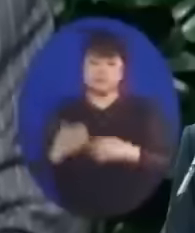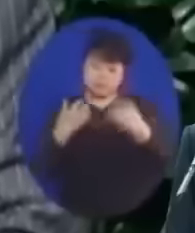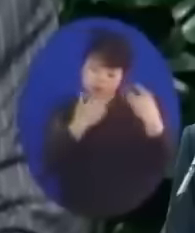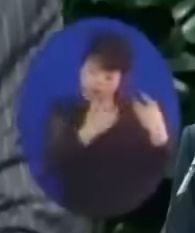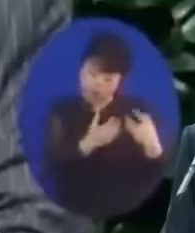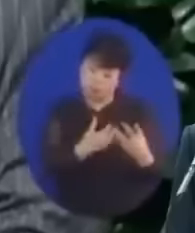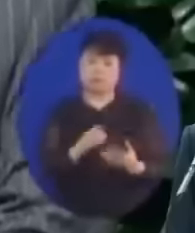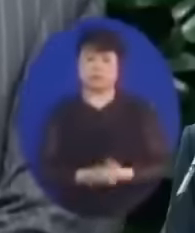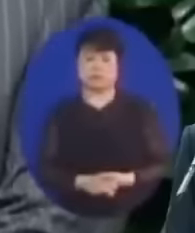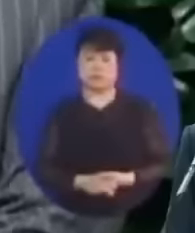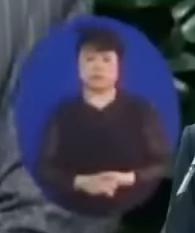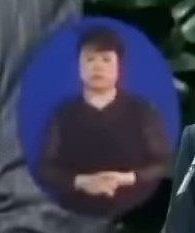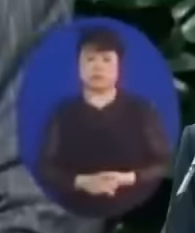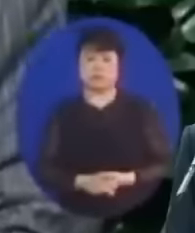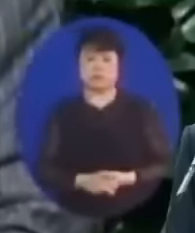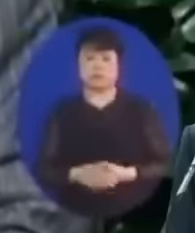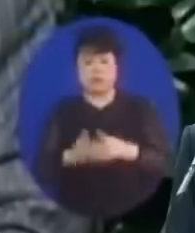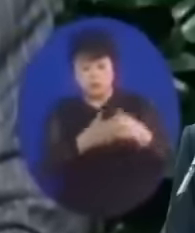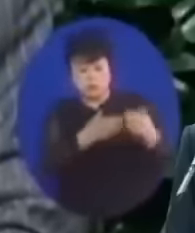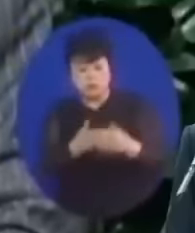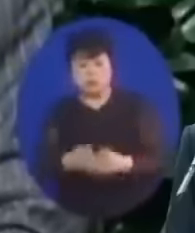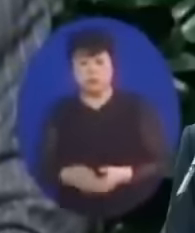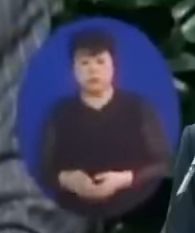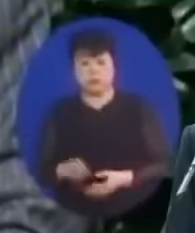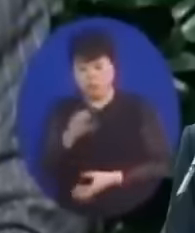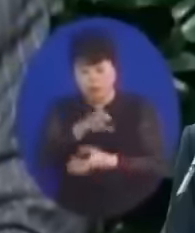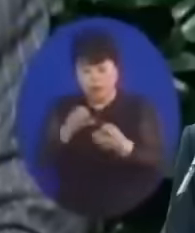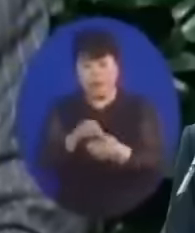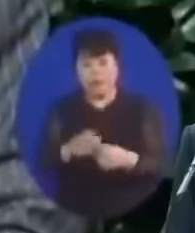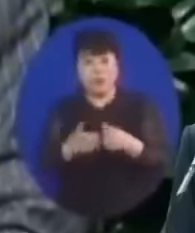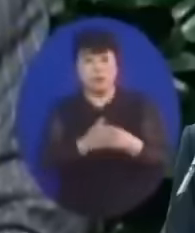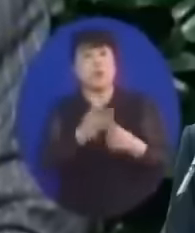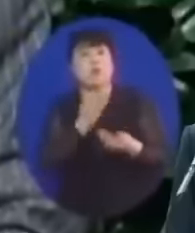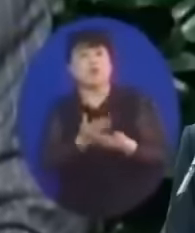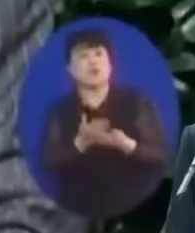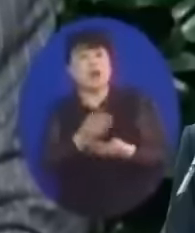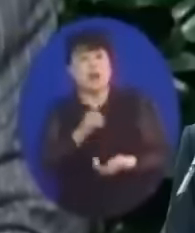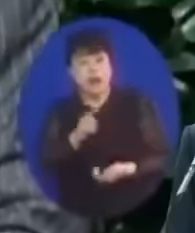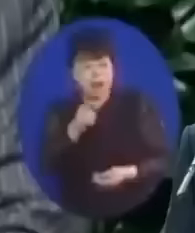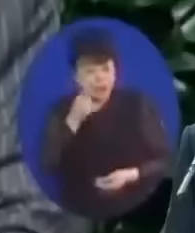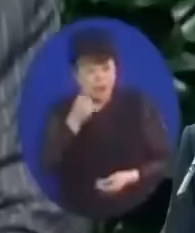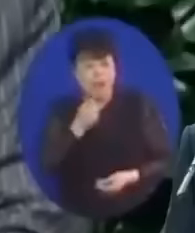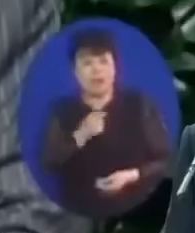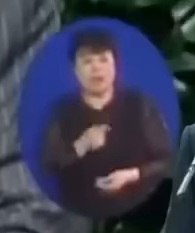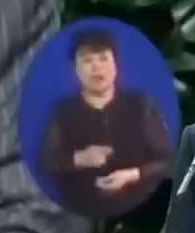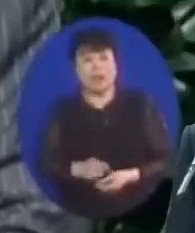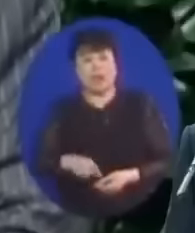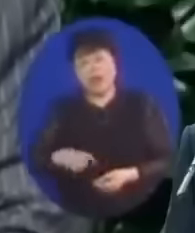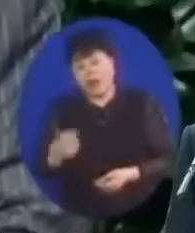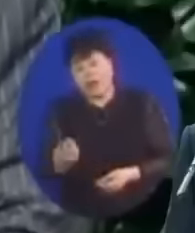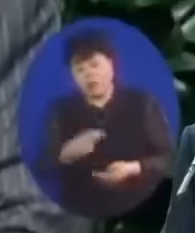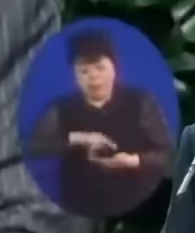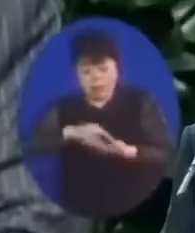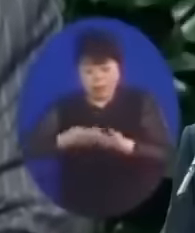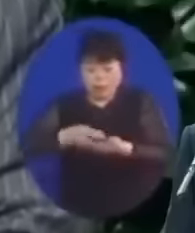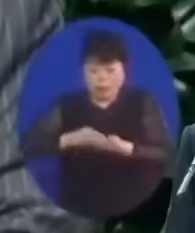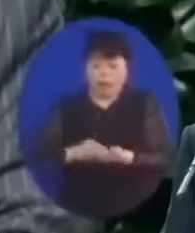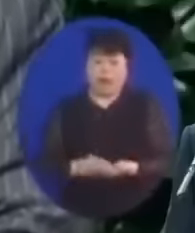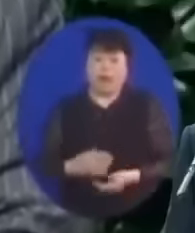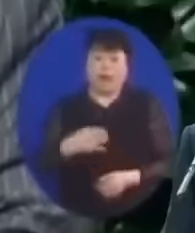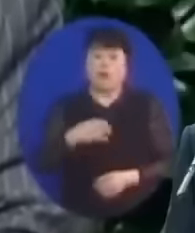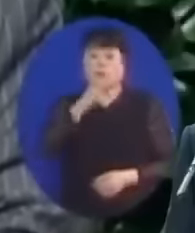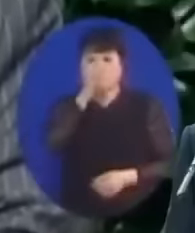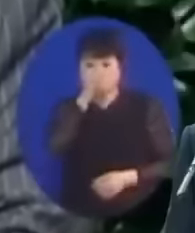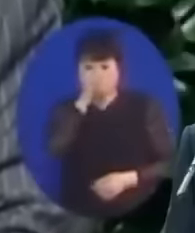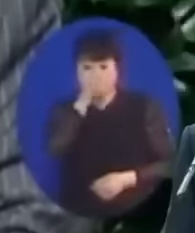없는 것입니다. 시험과 환난을 당했는데 누구에게 도움을 청할 수도 없고 끙끙 앓으면서 고난을 당할 때